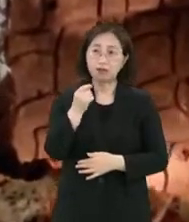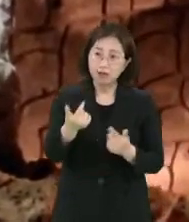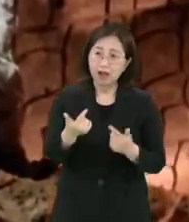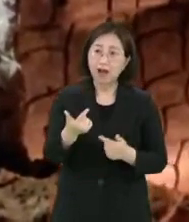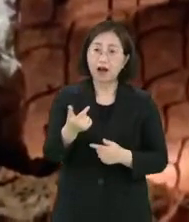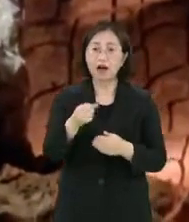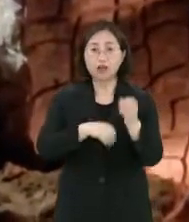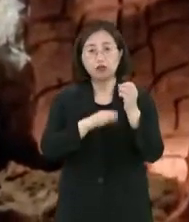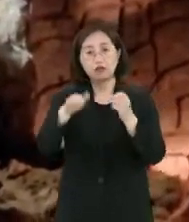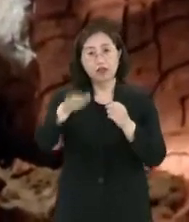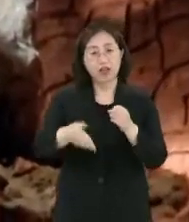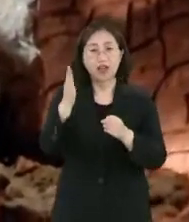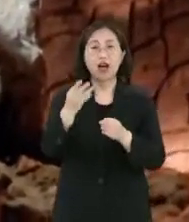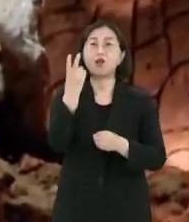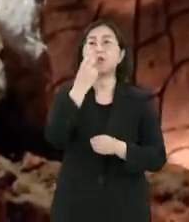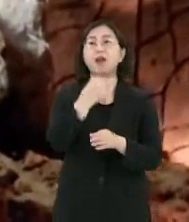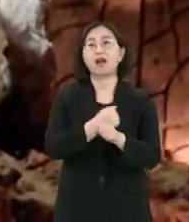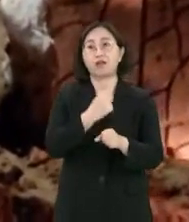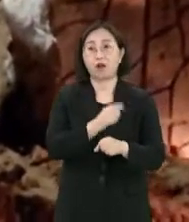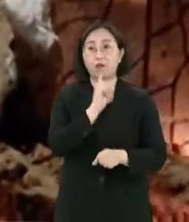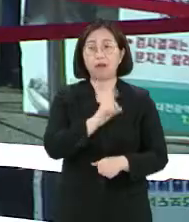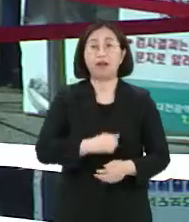TJB 이수복입니다.